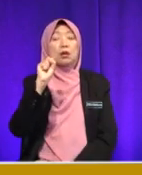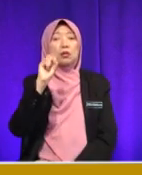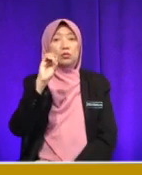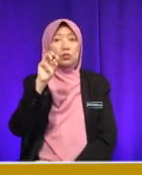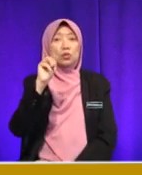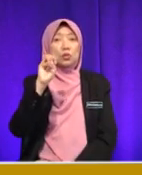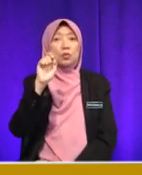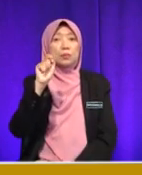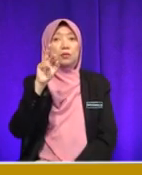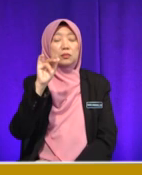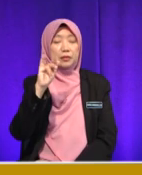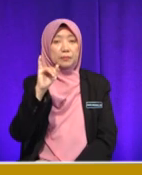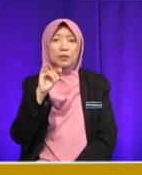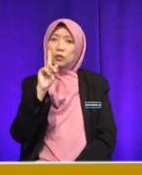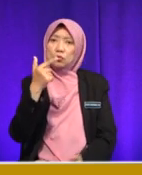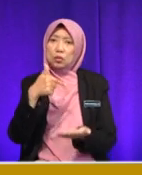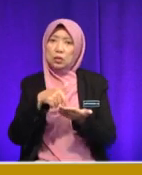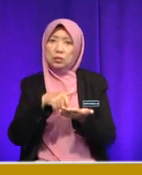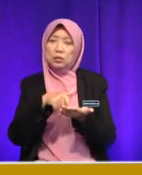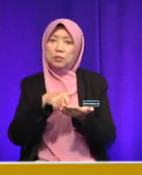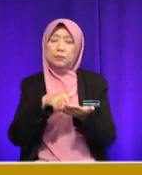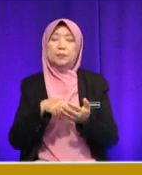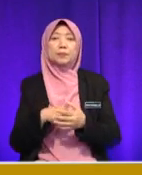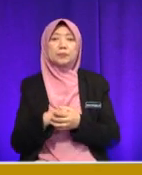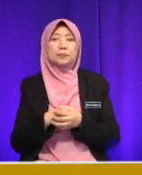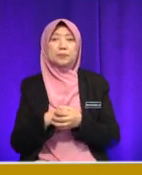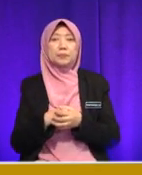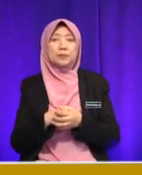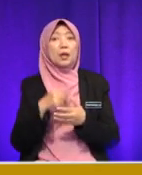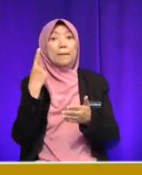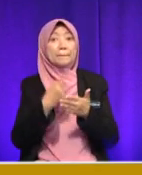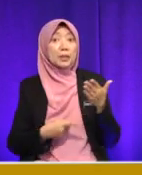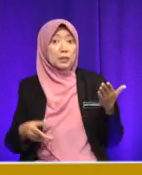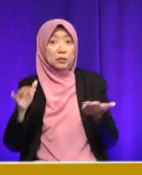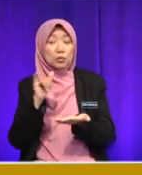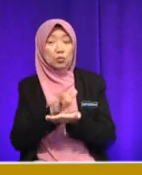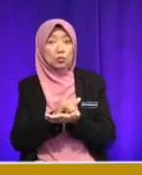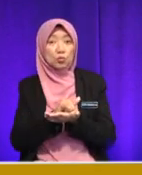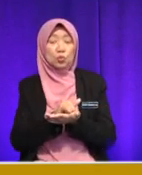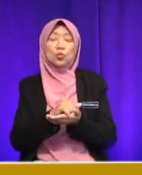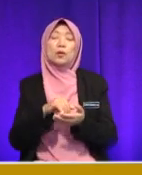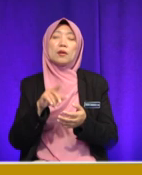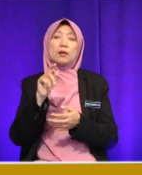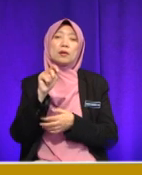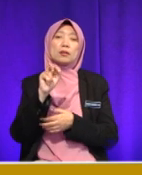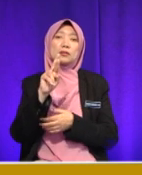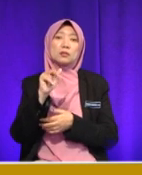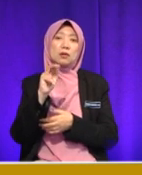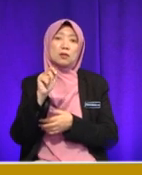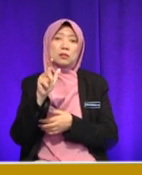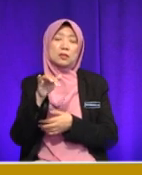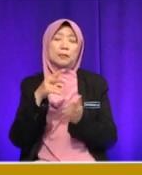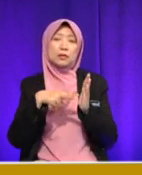lagi adalah tesselasi adalah transformasi isometri. Apa itu isometri? Translasi, pantulan dan